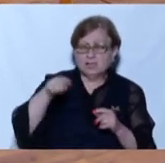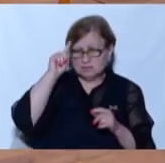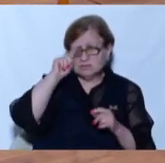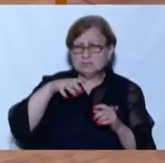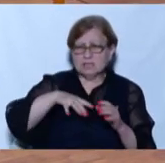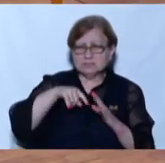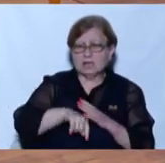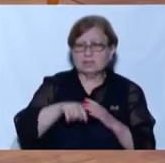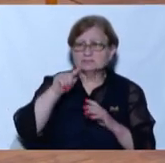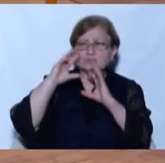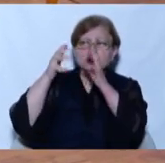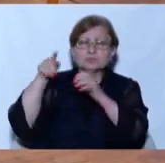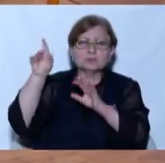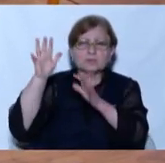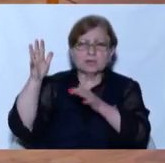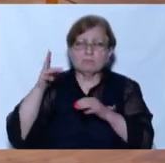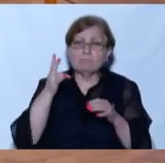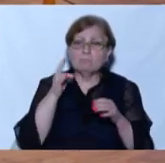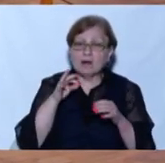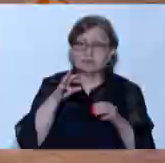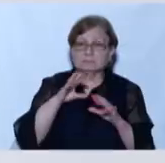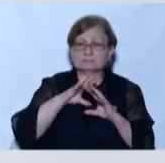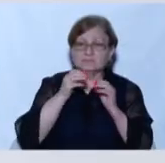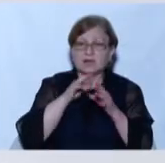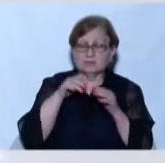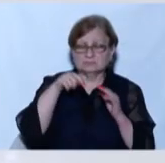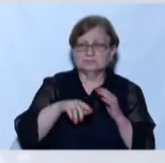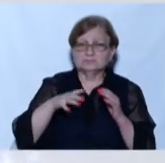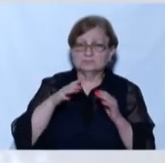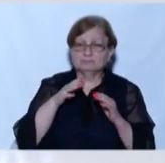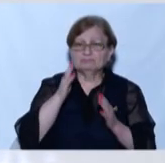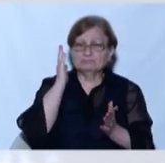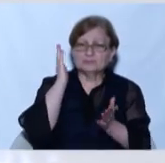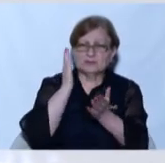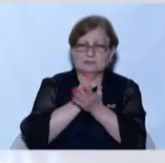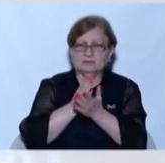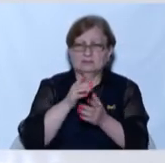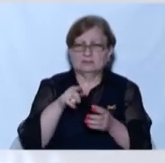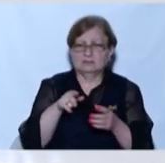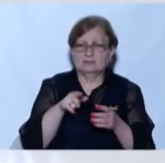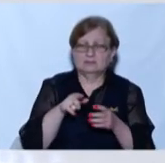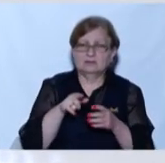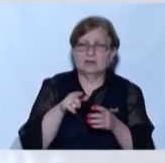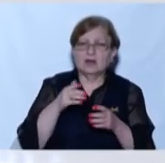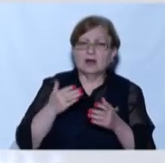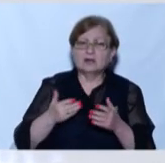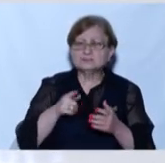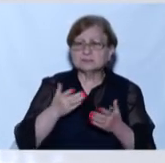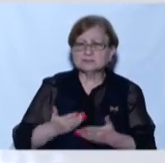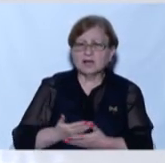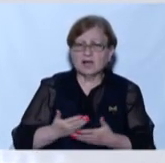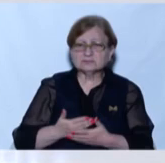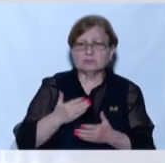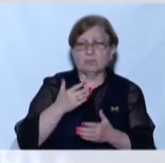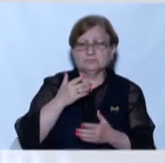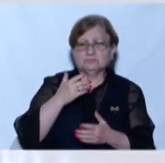მაგრამ მთლიანობაში საქართველოში ამ დროისათვის მიდის პირდაპირ მნიშვნელობით არსებობისათვის ბრძოლა. ეს არის